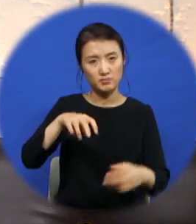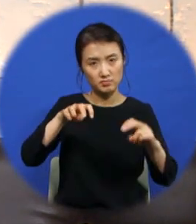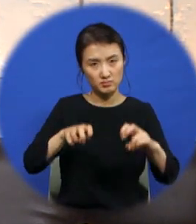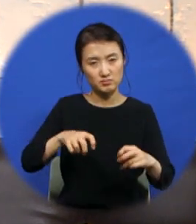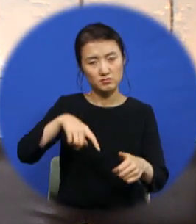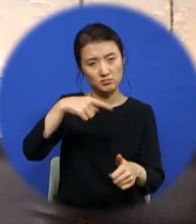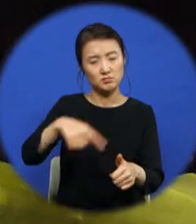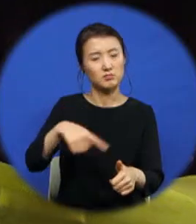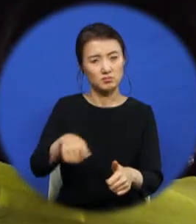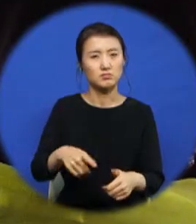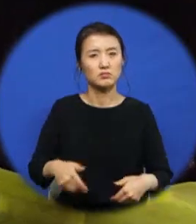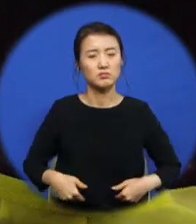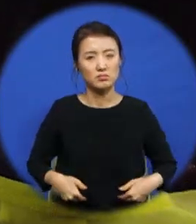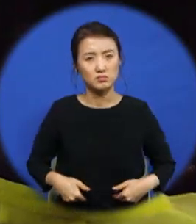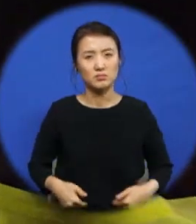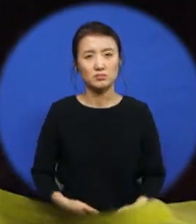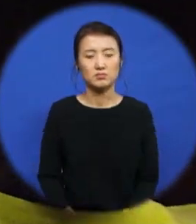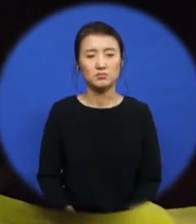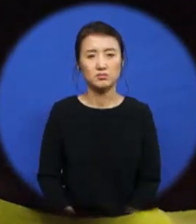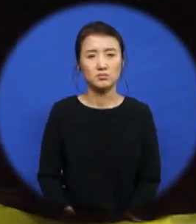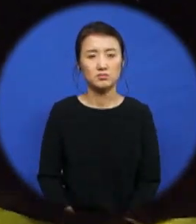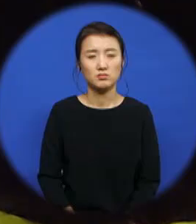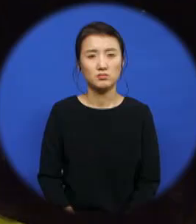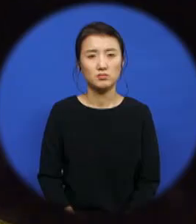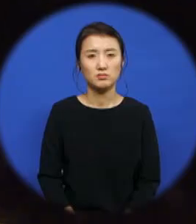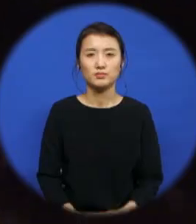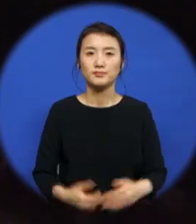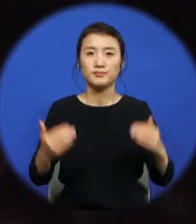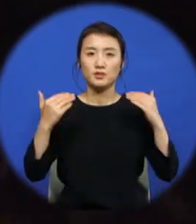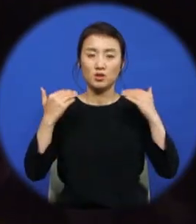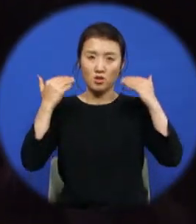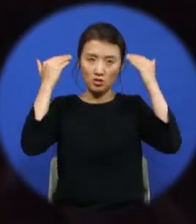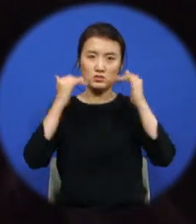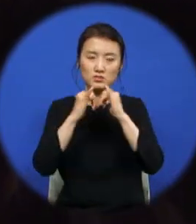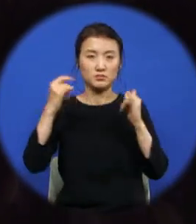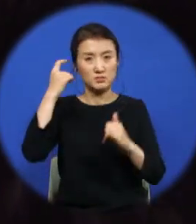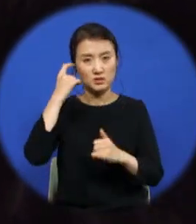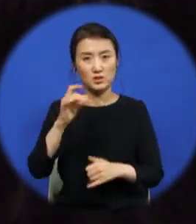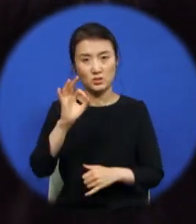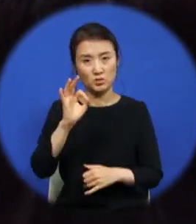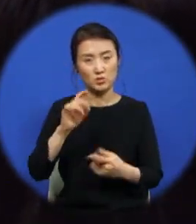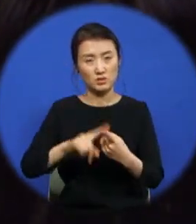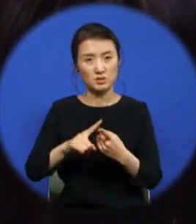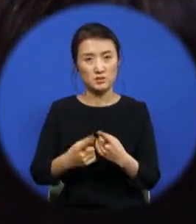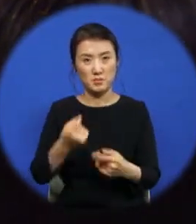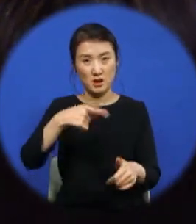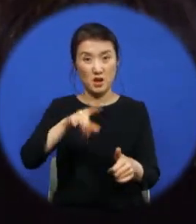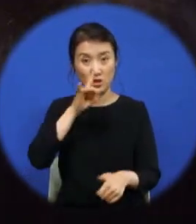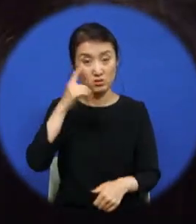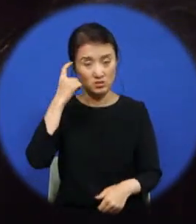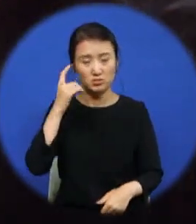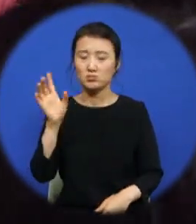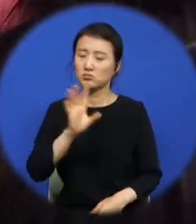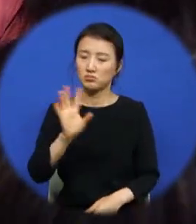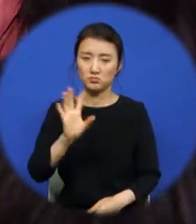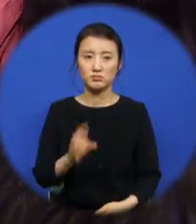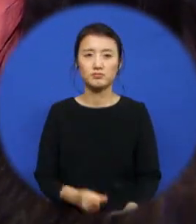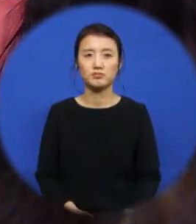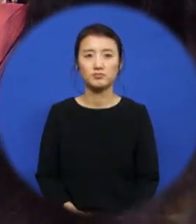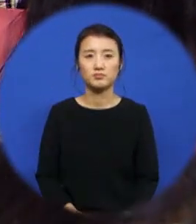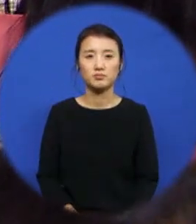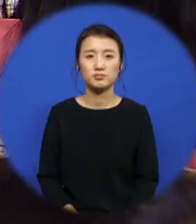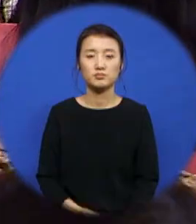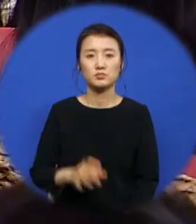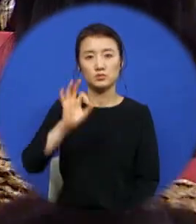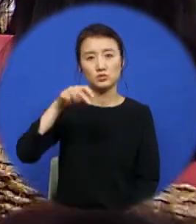갑제 옛날 어른들은 돈을 위치 가르켜 주면 안 된다고 생각하는데 좀 절대 그렇게 생각합니다 그래서 오늘